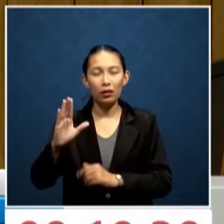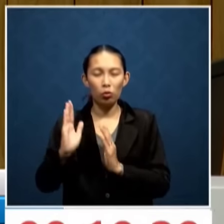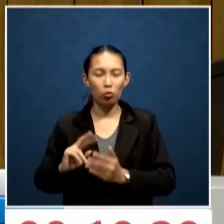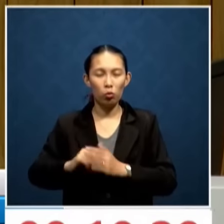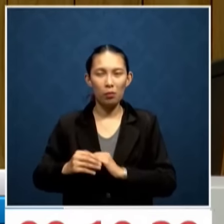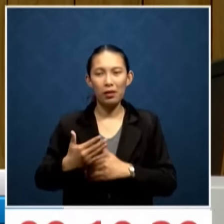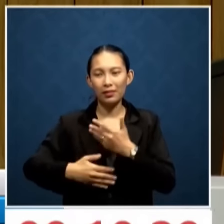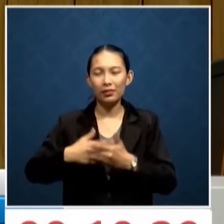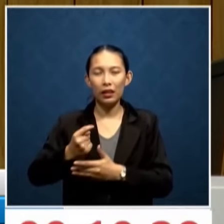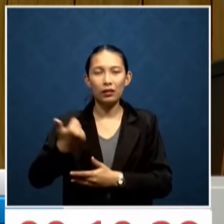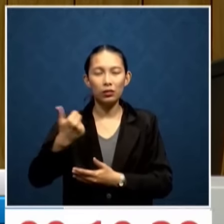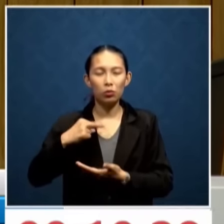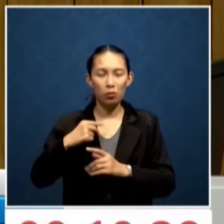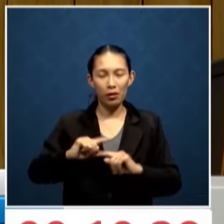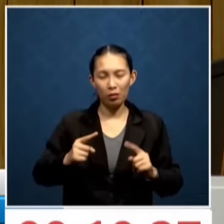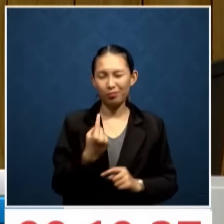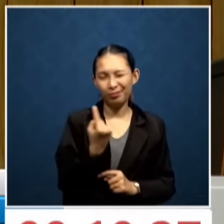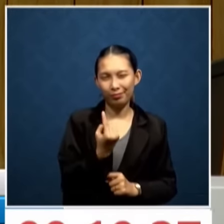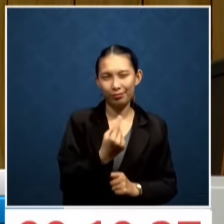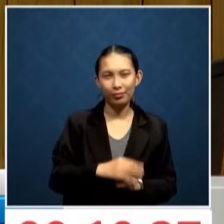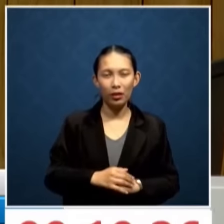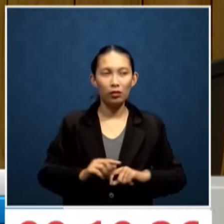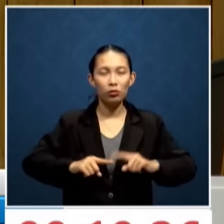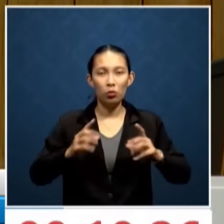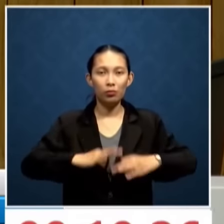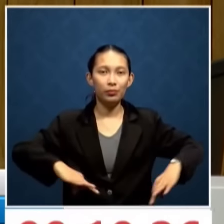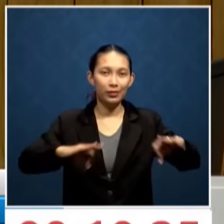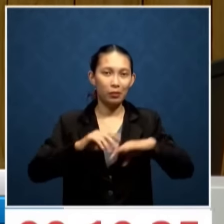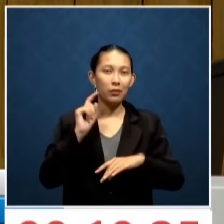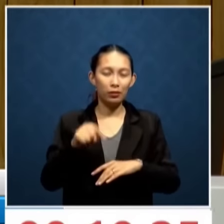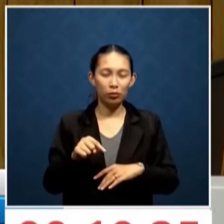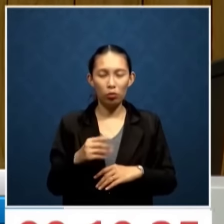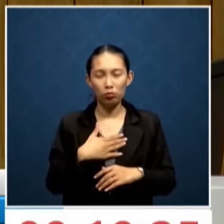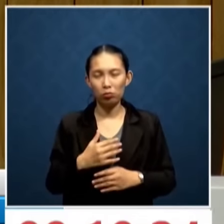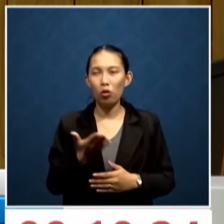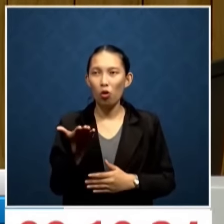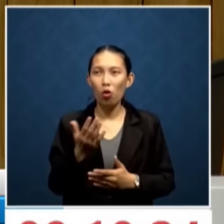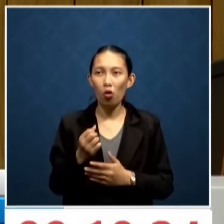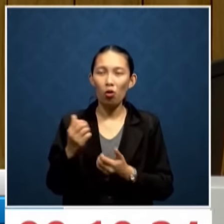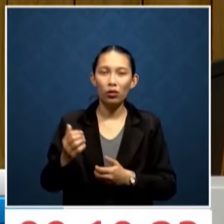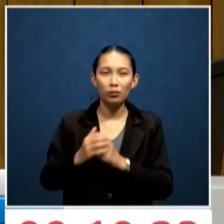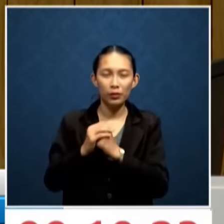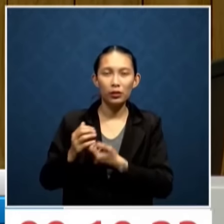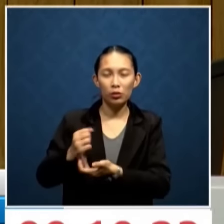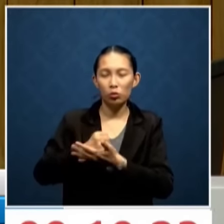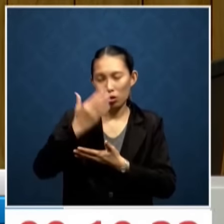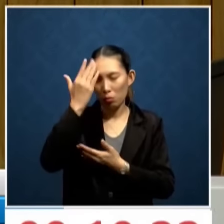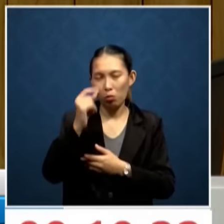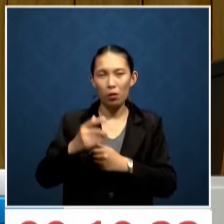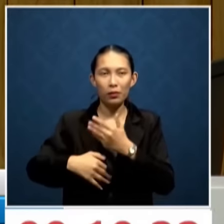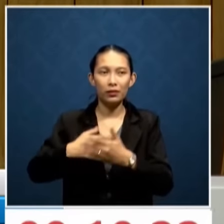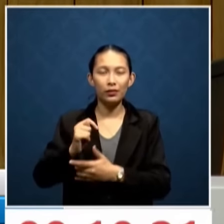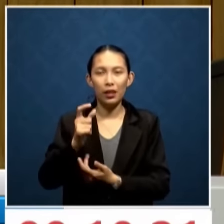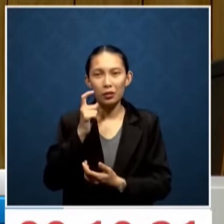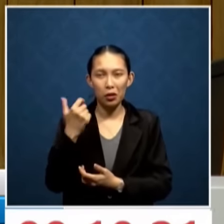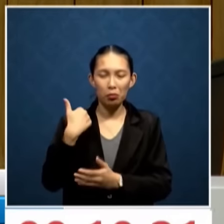เยอะกว่าของเราเลยเป็นส่วนเดียวแต่เราเองเนี่ยมีความจำเป็นจะต้องพึ่งจีนเยอะเนื่องจากจีนเป็นตลาดใหญ่มีคนพันก